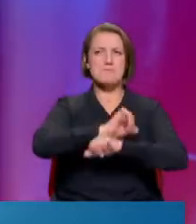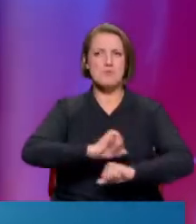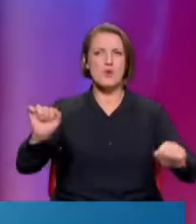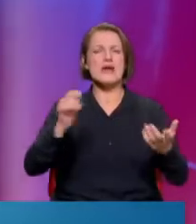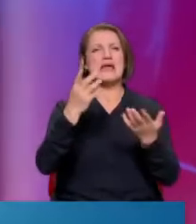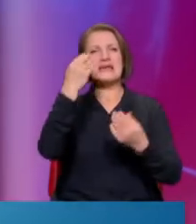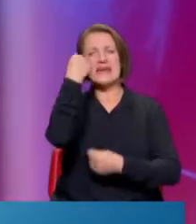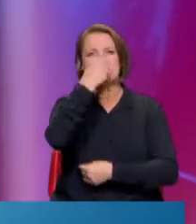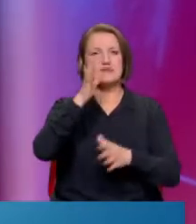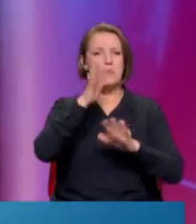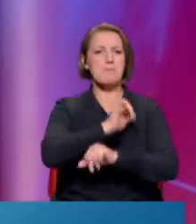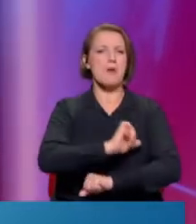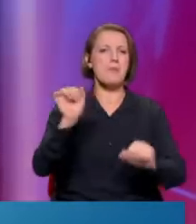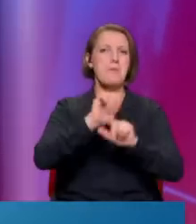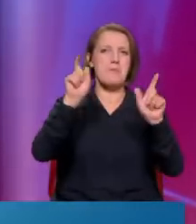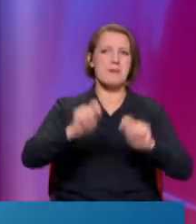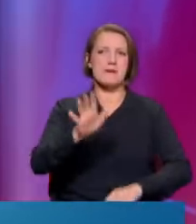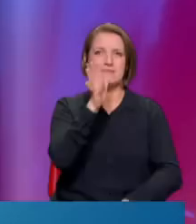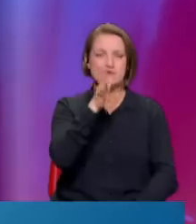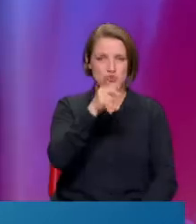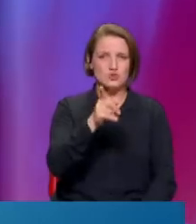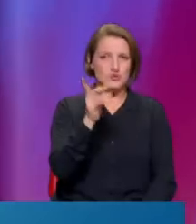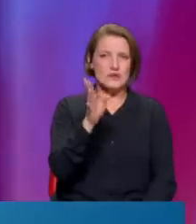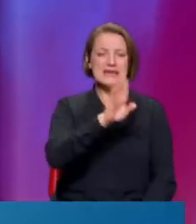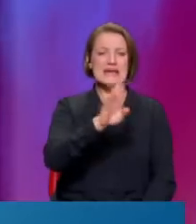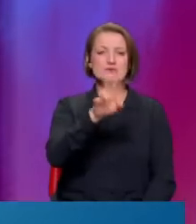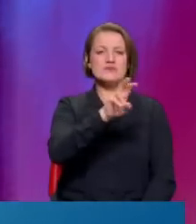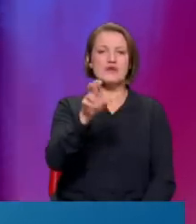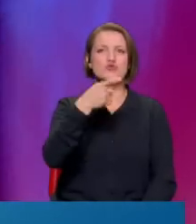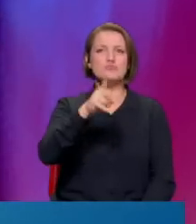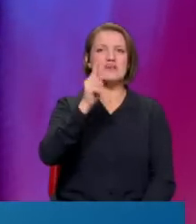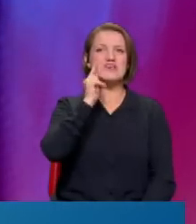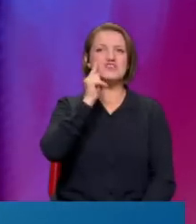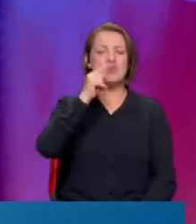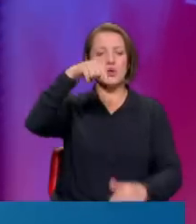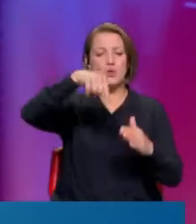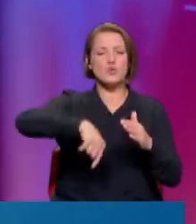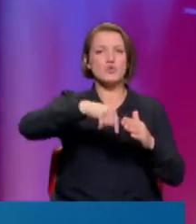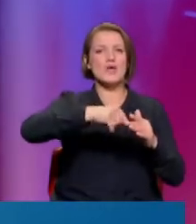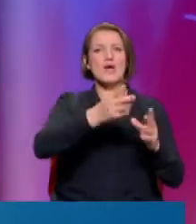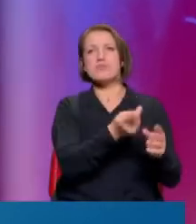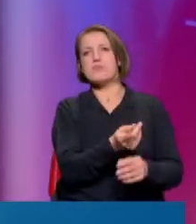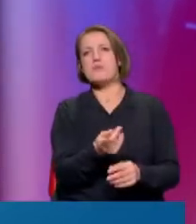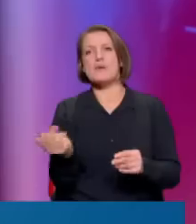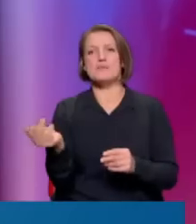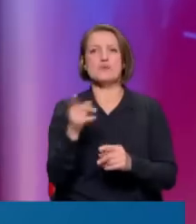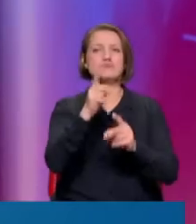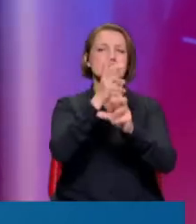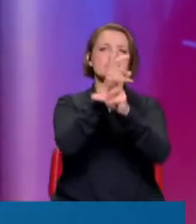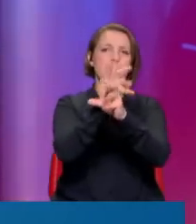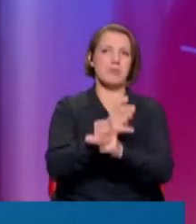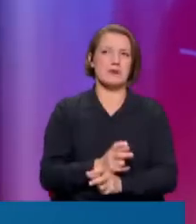bombaladı Dolayısıyla insanlar buradan 700.000 800.000 kişi güneye doğru kaçtı zaten çocuğunu alan kaçtığı burayı